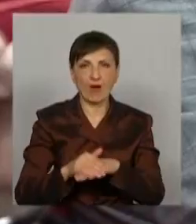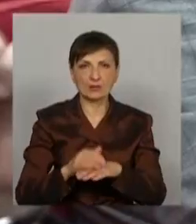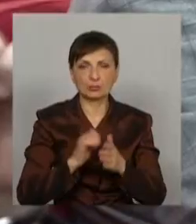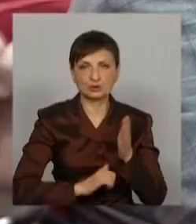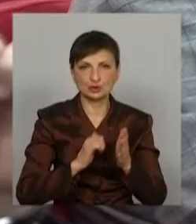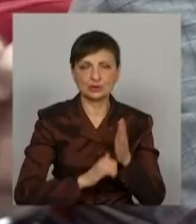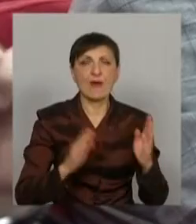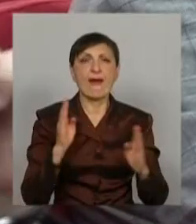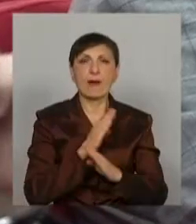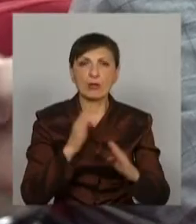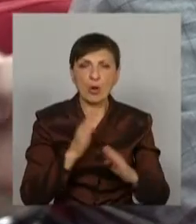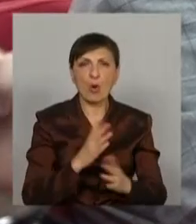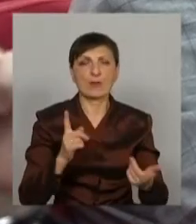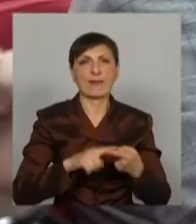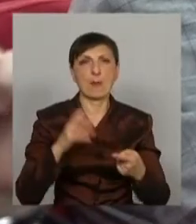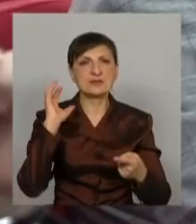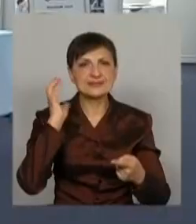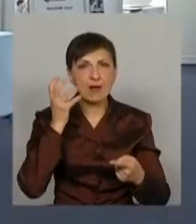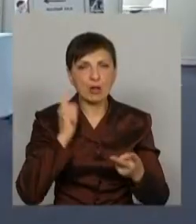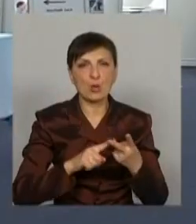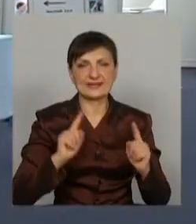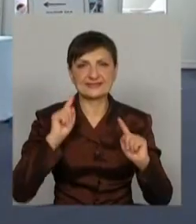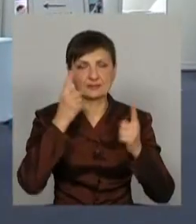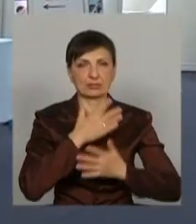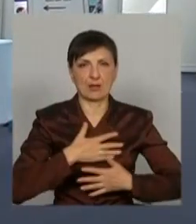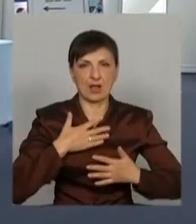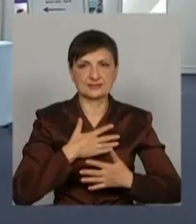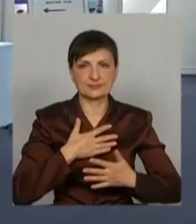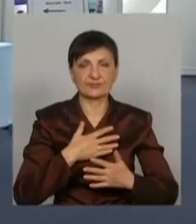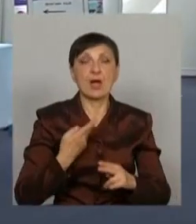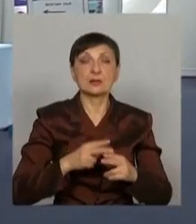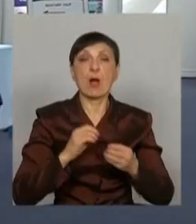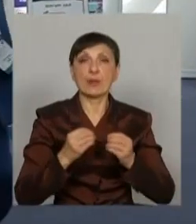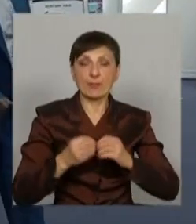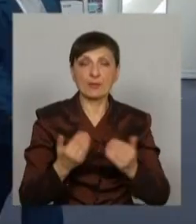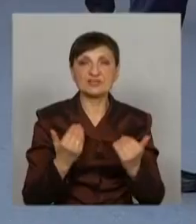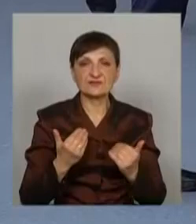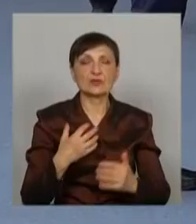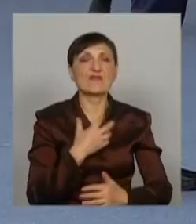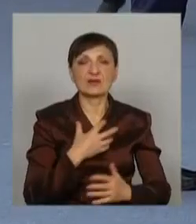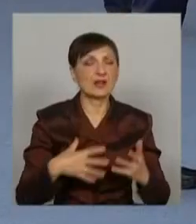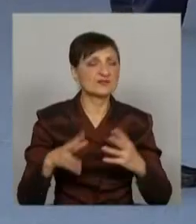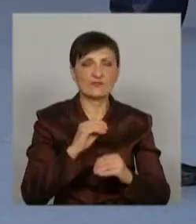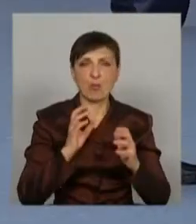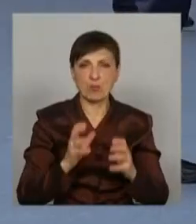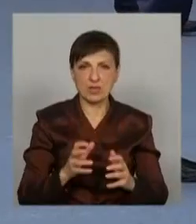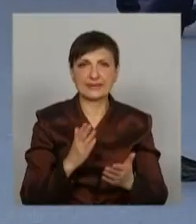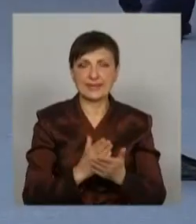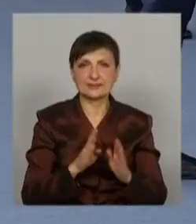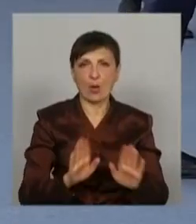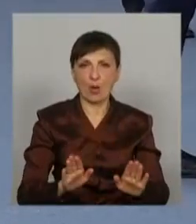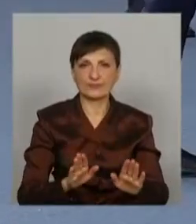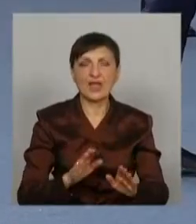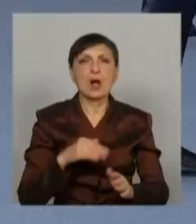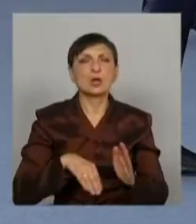экология психология и частности стресс по данным воз такая проблема сегодня актуальна для всего мира на конгрессе лучшие